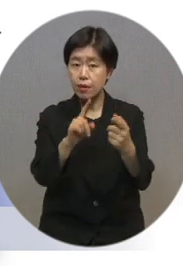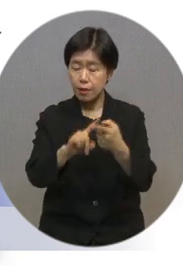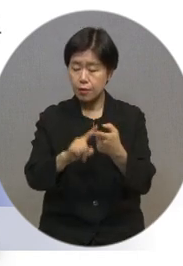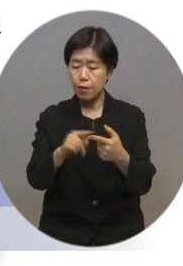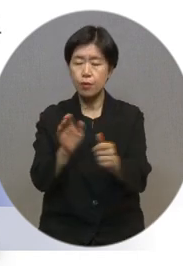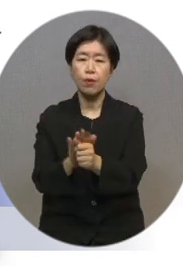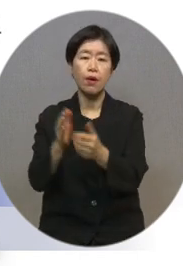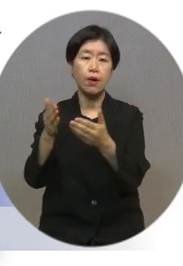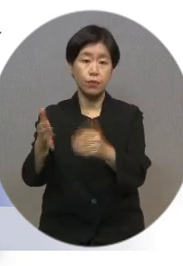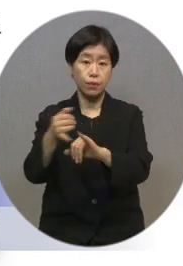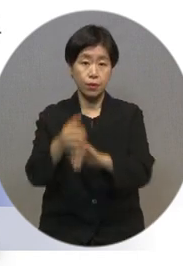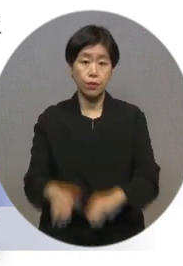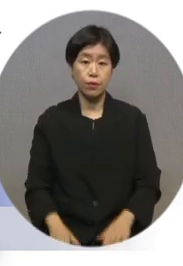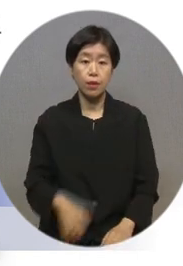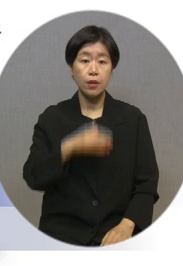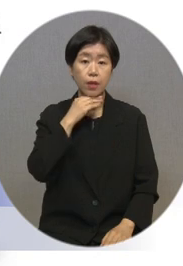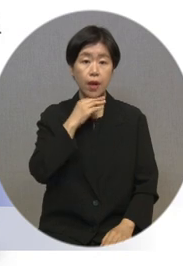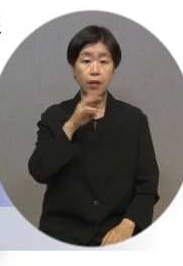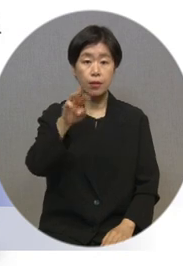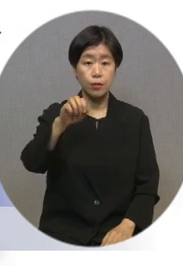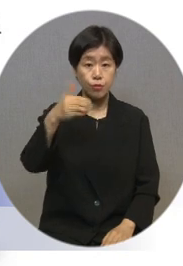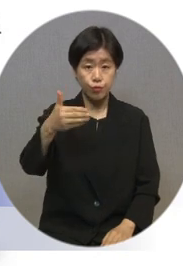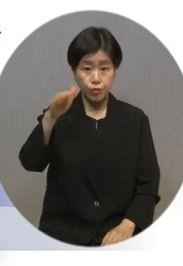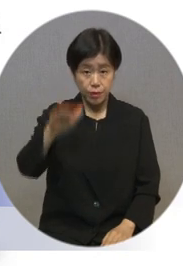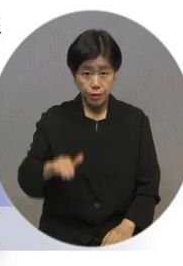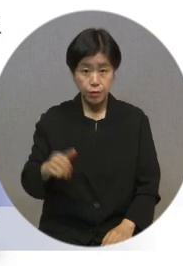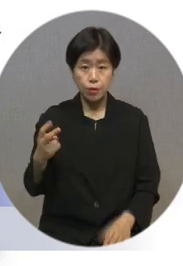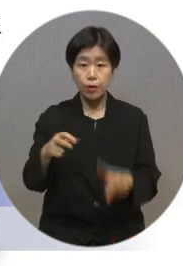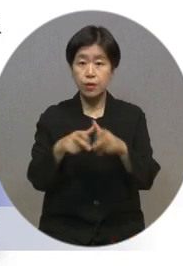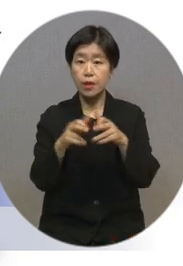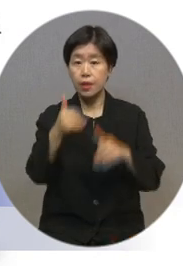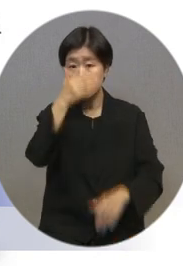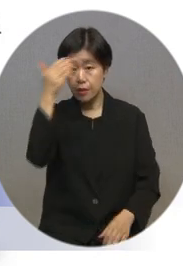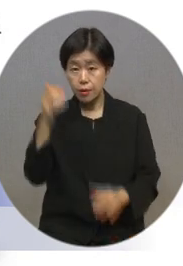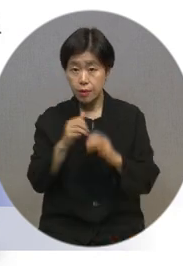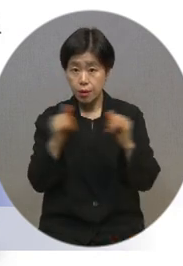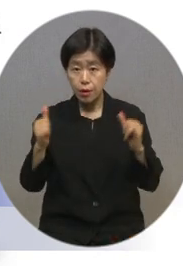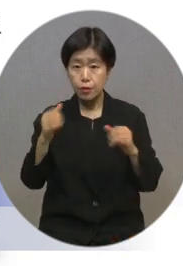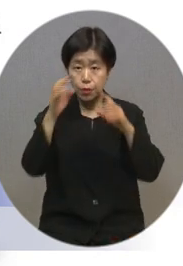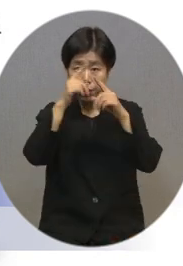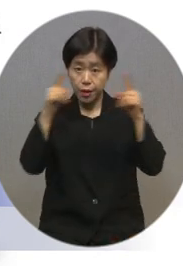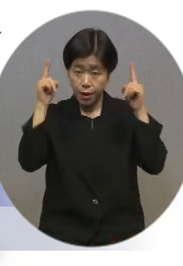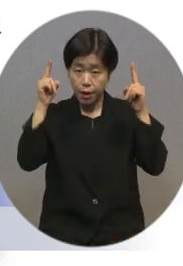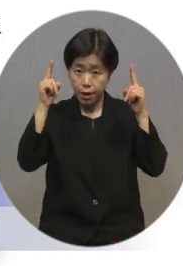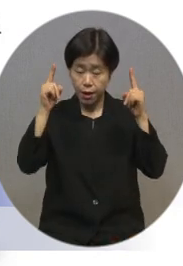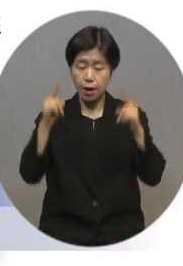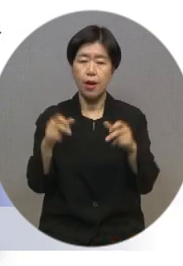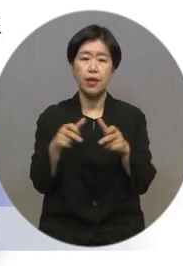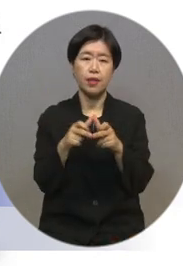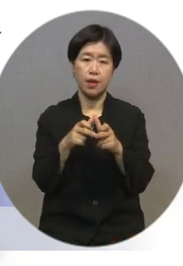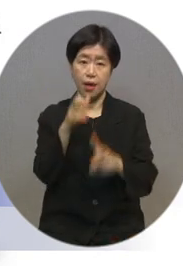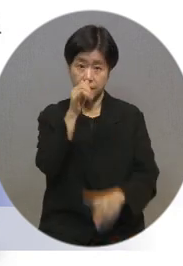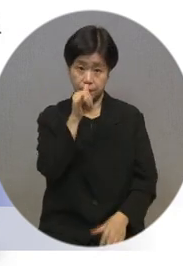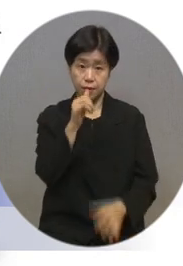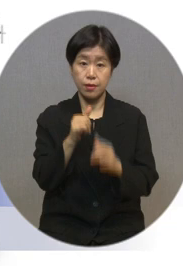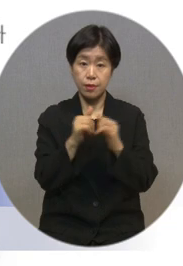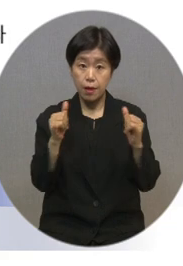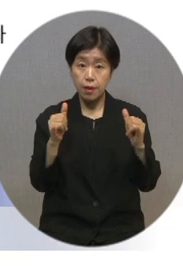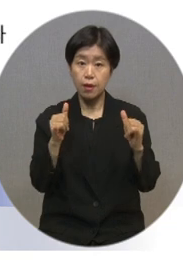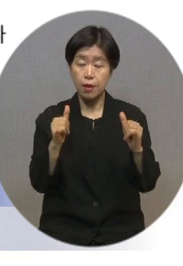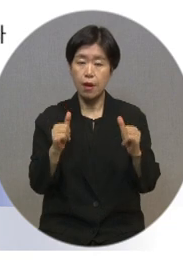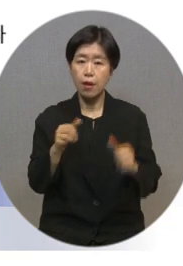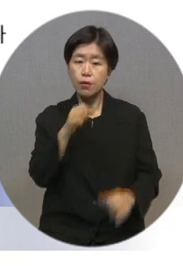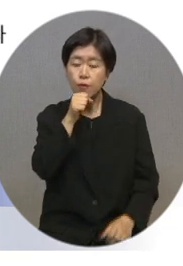만 39세 이하 장애 청년이나 대학생 경진대회에서 수상경력이 있는 장애 학생에게는 가점을 부여한다고